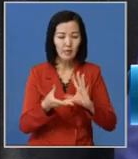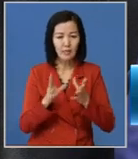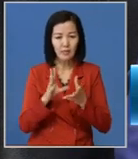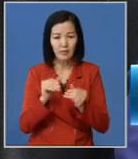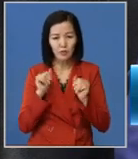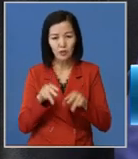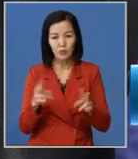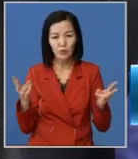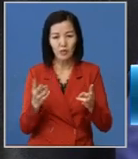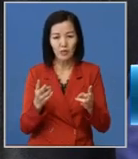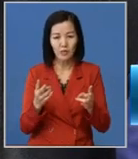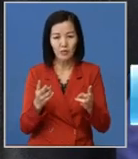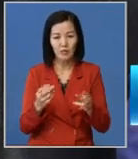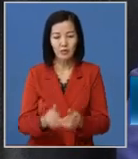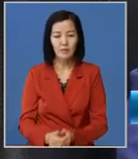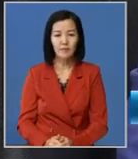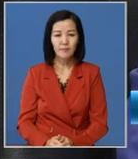маған толық ақпаратты беріңіздер.